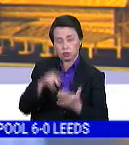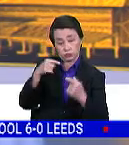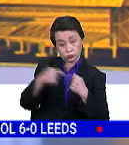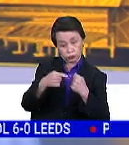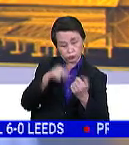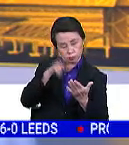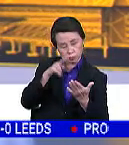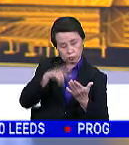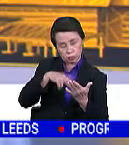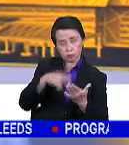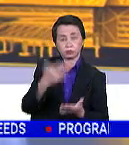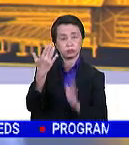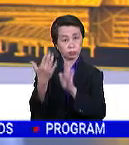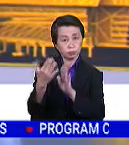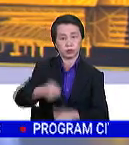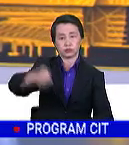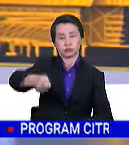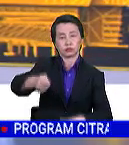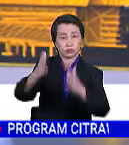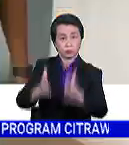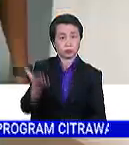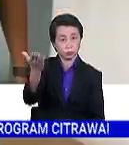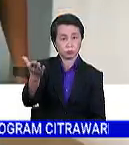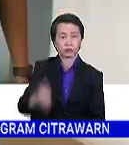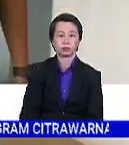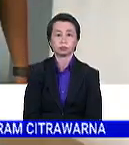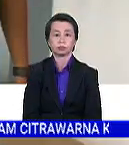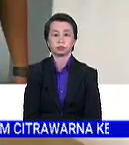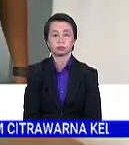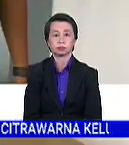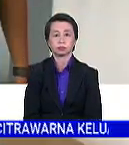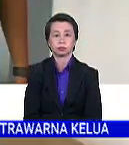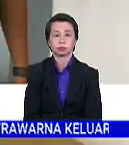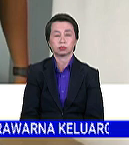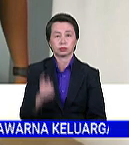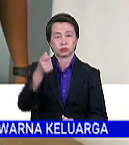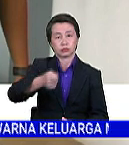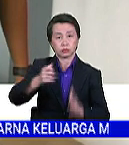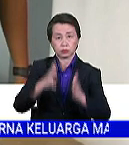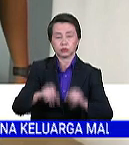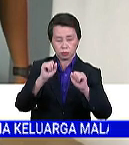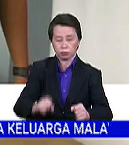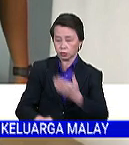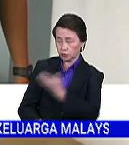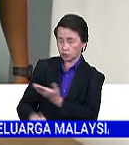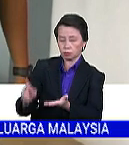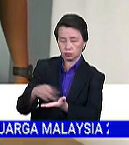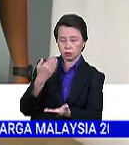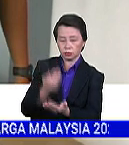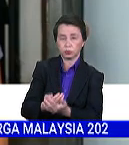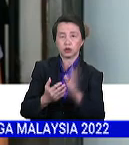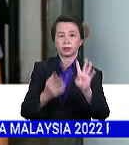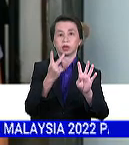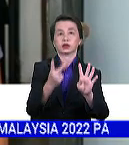dibaca di hadapan majistret nadirah Abdul Halim majistret nadirah membenarkan tertuduh diikat jamin